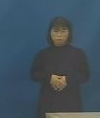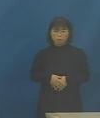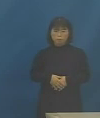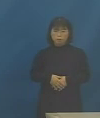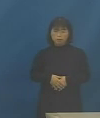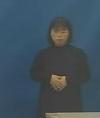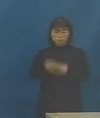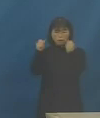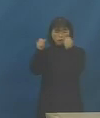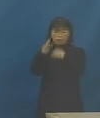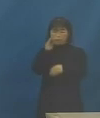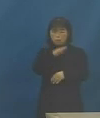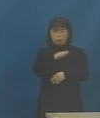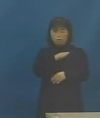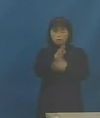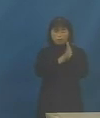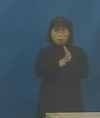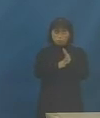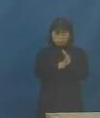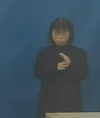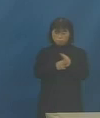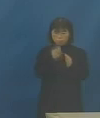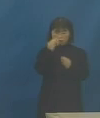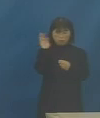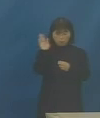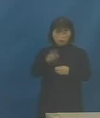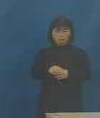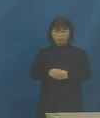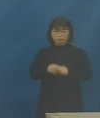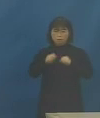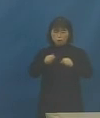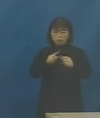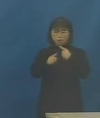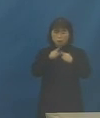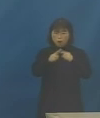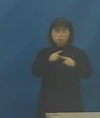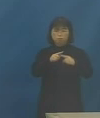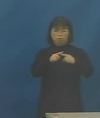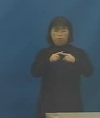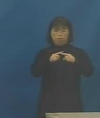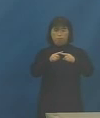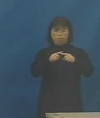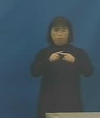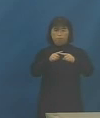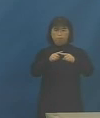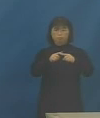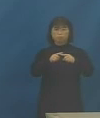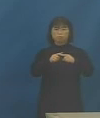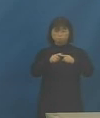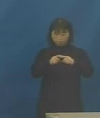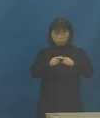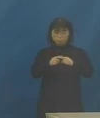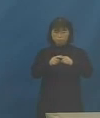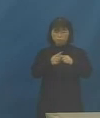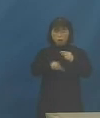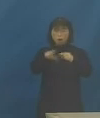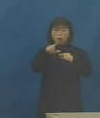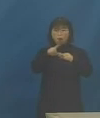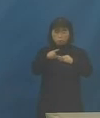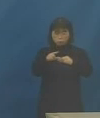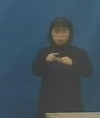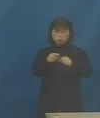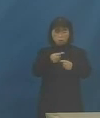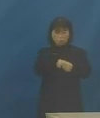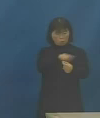ねまず戦うぞとむしろの戦時体制として戦力強化を行ってええ